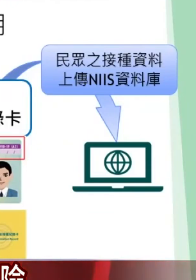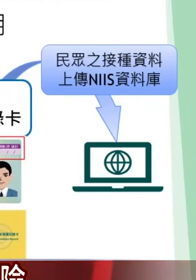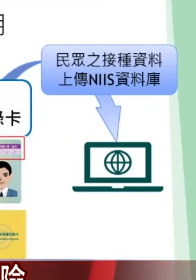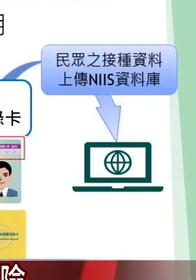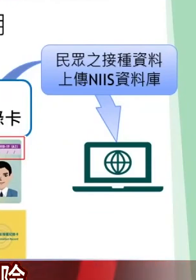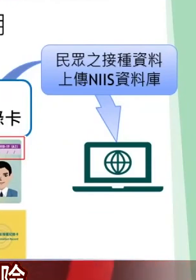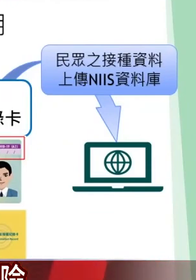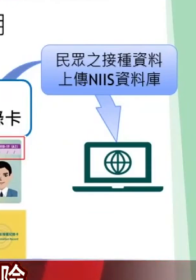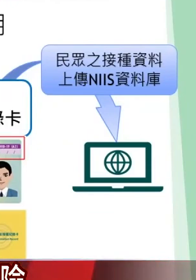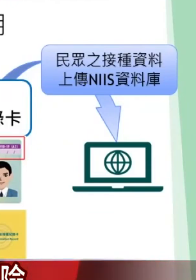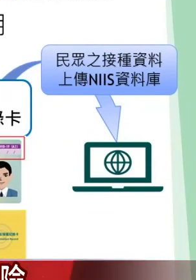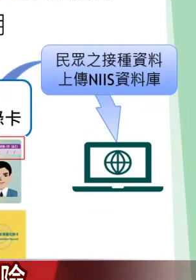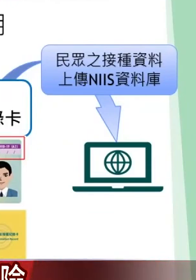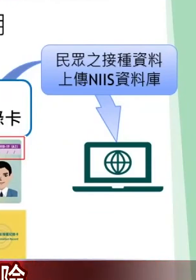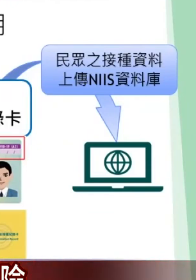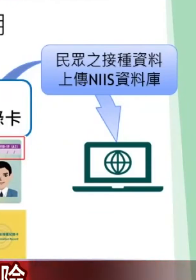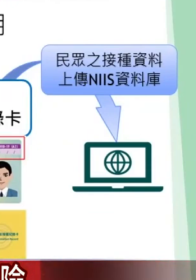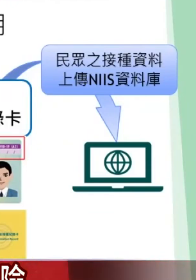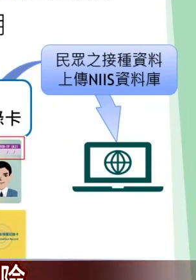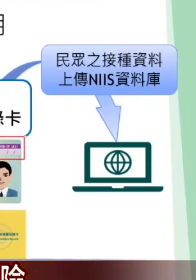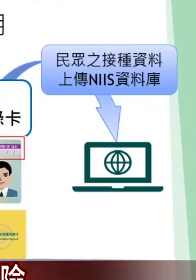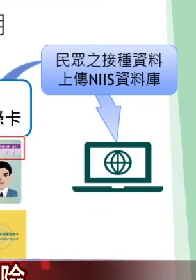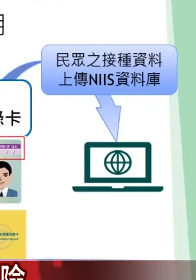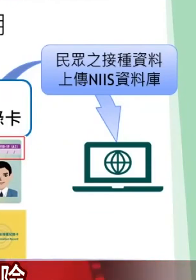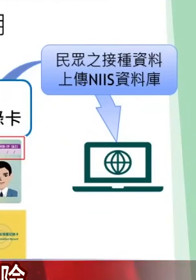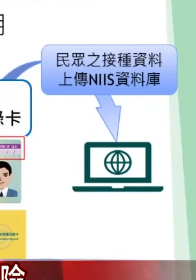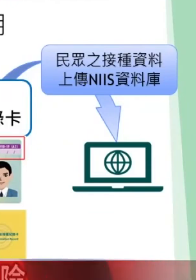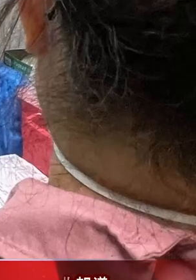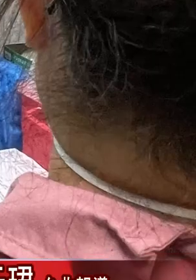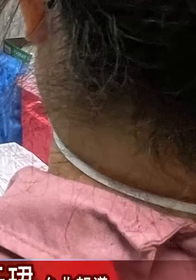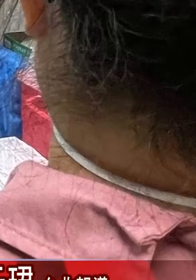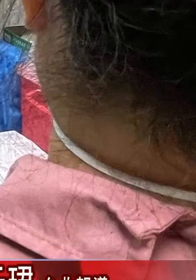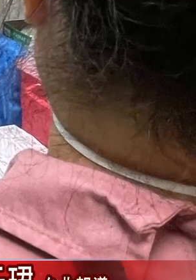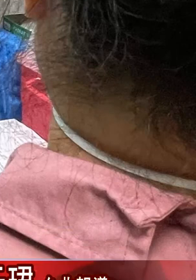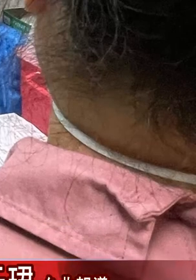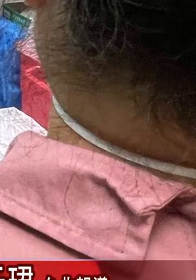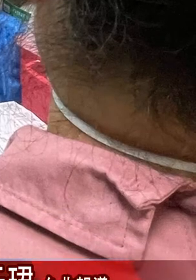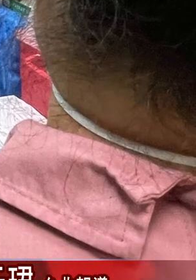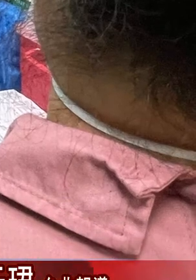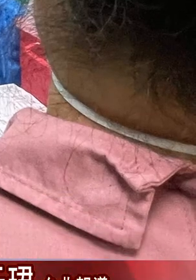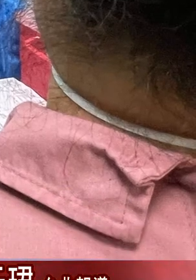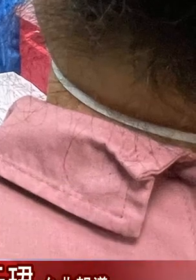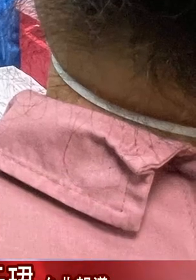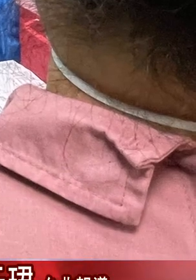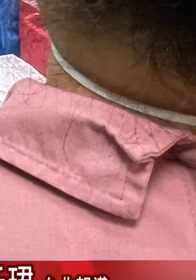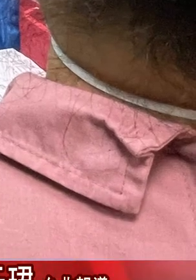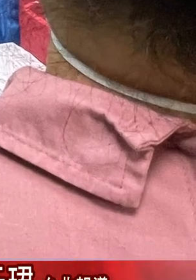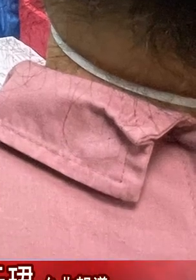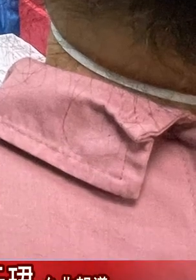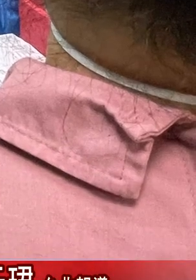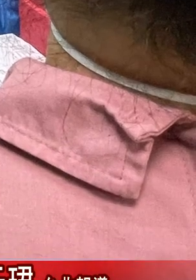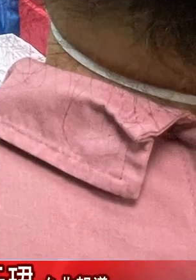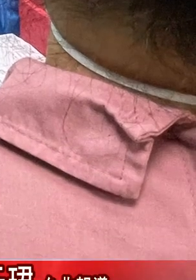地点来选择适合自己施打的疫苗。记者温俊台北报道。